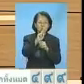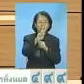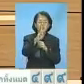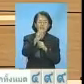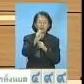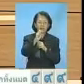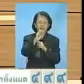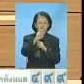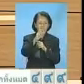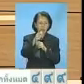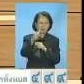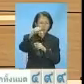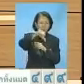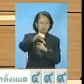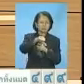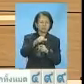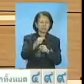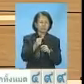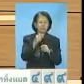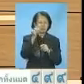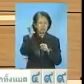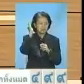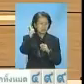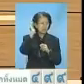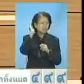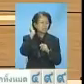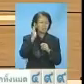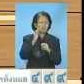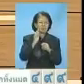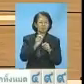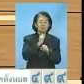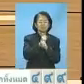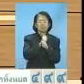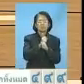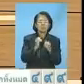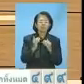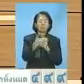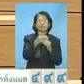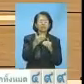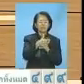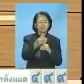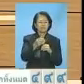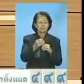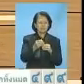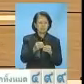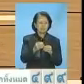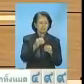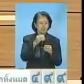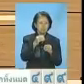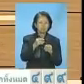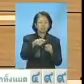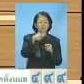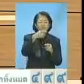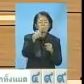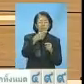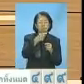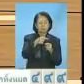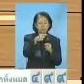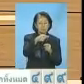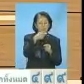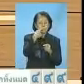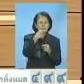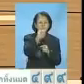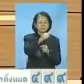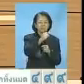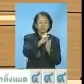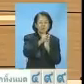คำว่าเราทำเพื่อผ่านไปเท่านั้นน่าจะจริงนะท่านประธานเพราะว่าให้ฝ่ายนี้พูด10นาทีฝ่ายโดนพูดเท่าไหร่ก็ได้ก็เหมือนกับว่